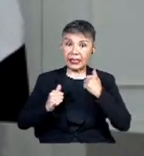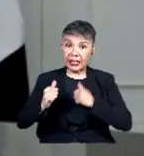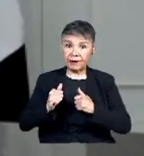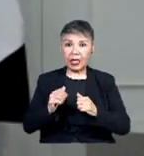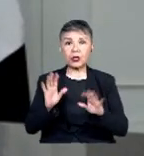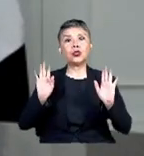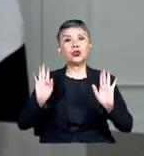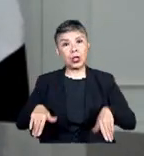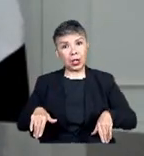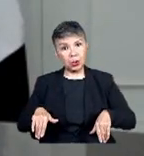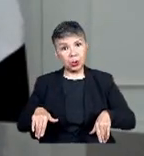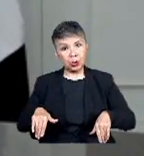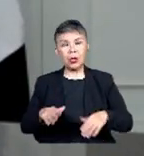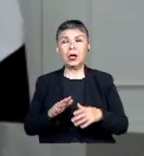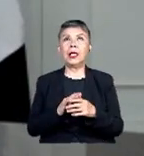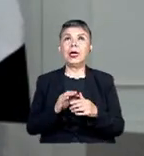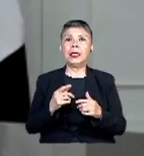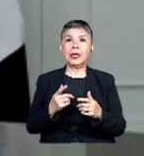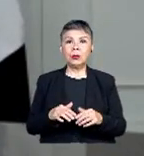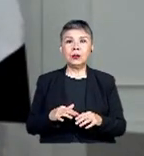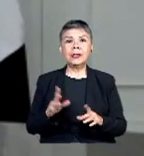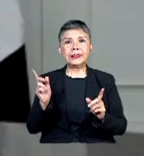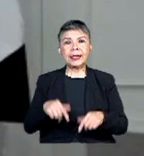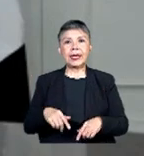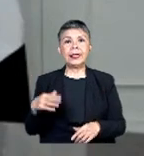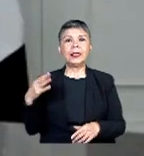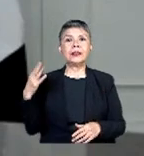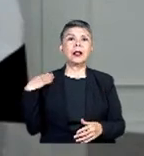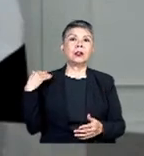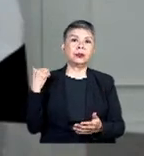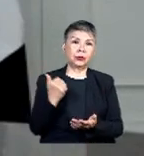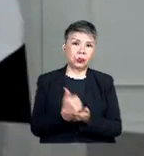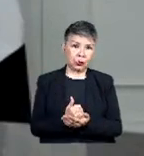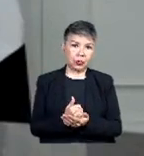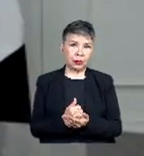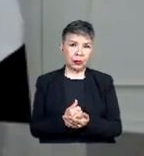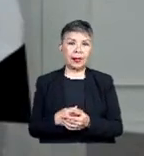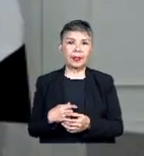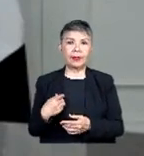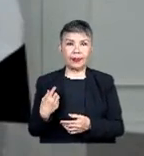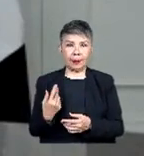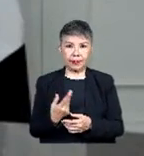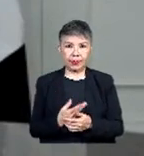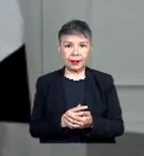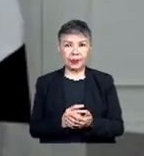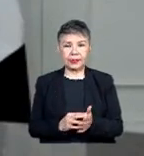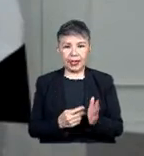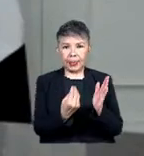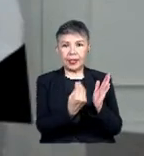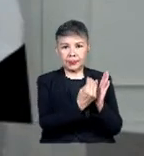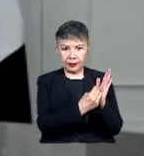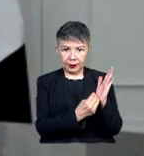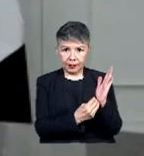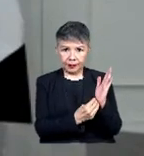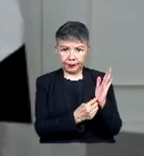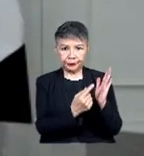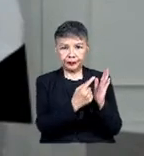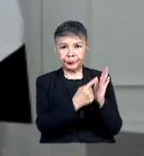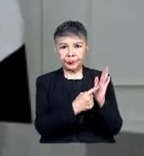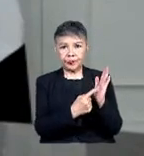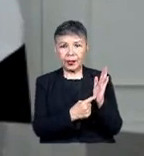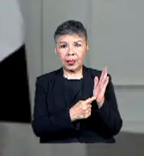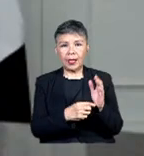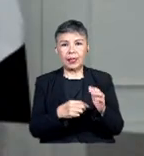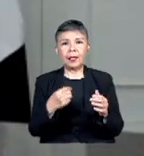aktif maupun setelah purna prestasi, itu menjadi juga salah satu poin yang tertuang di situ dan itu didasari